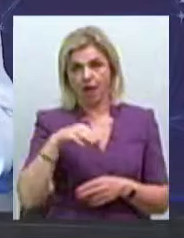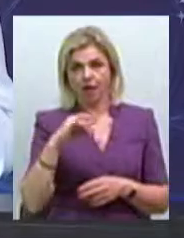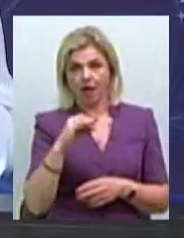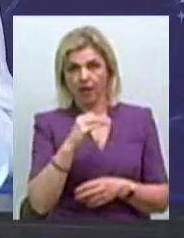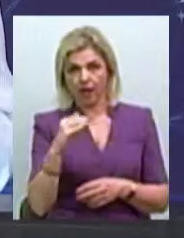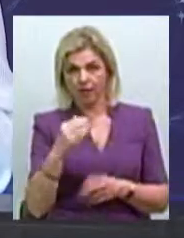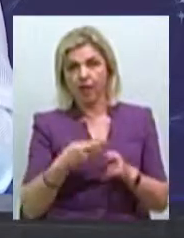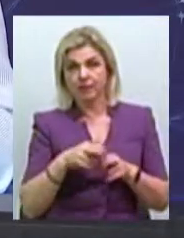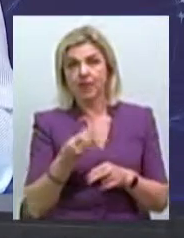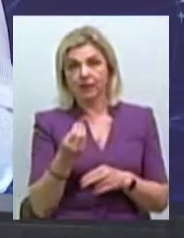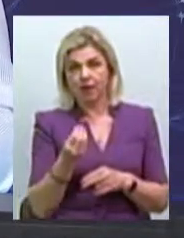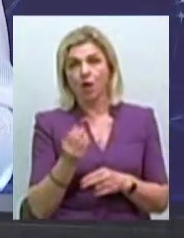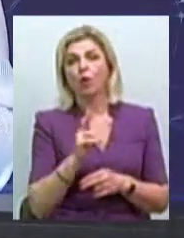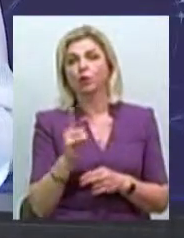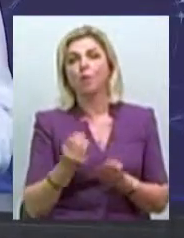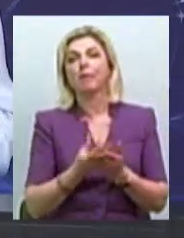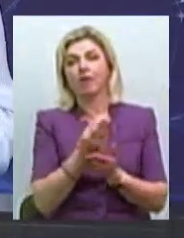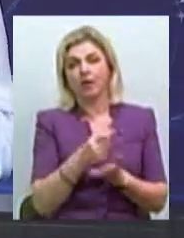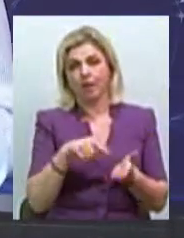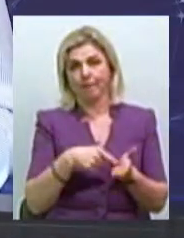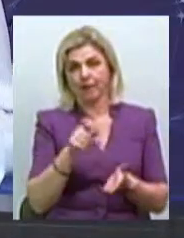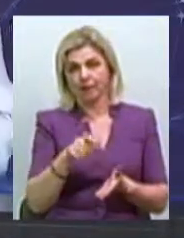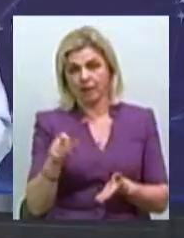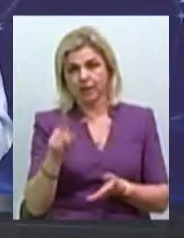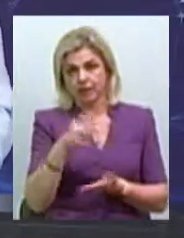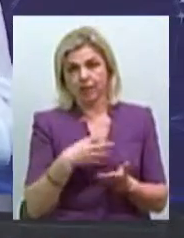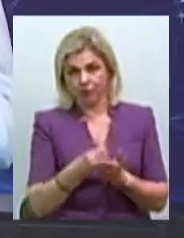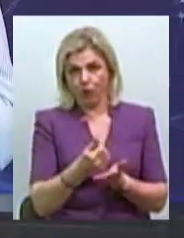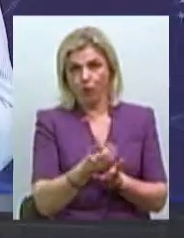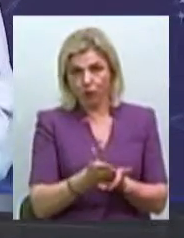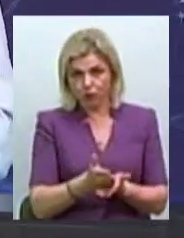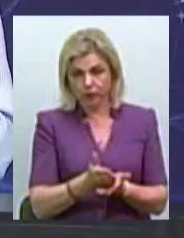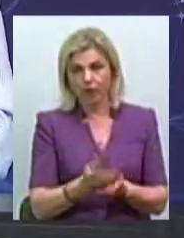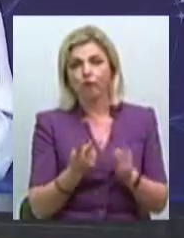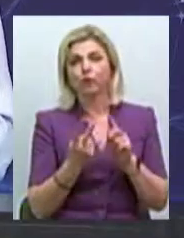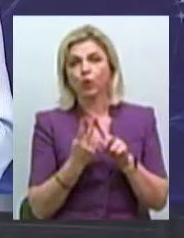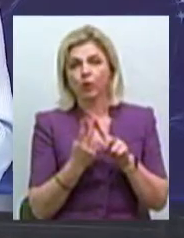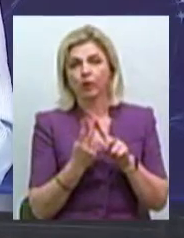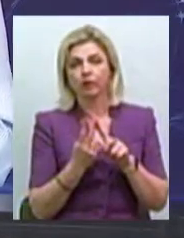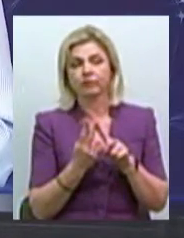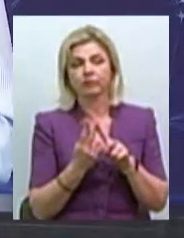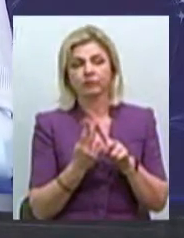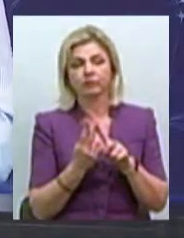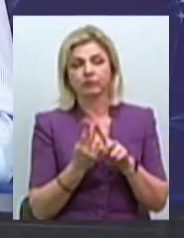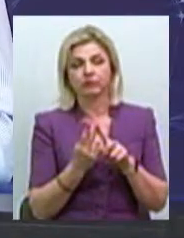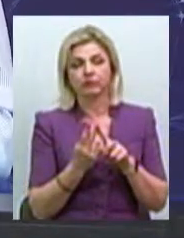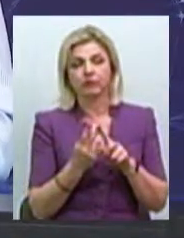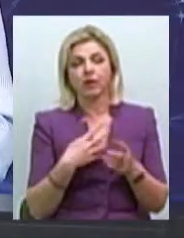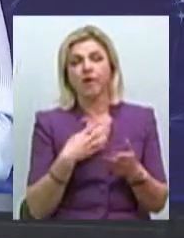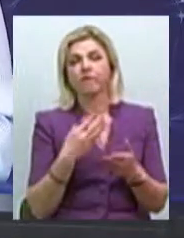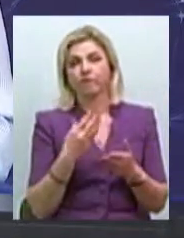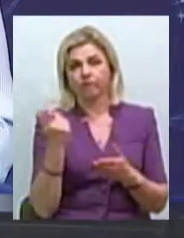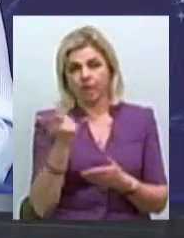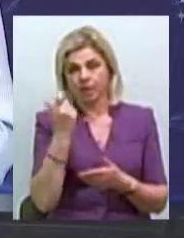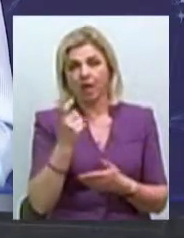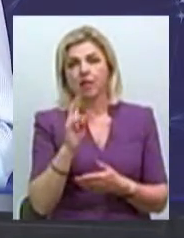гроші, які сплачують містяни за свої послуги. Другий варіант фінансування – це власник, Миколаївська